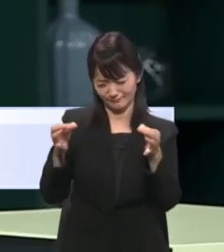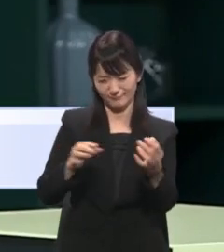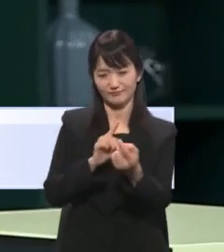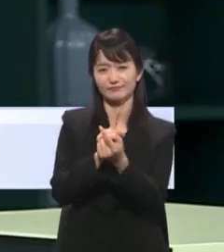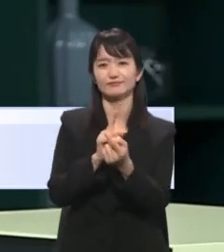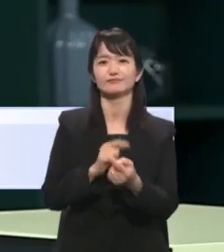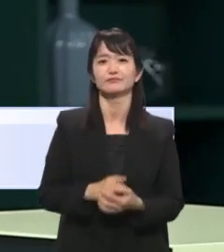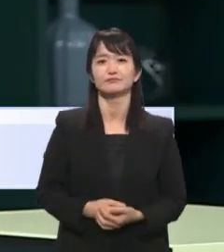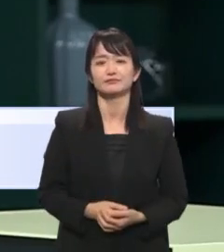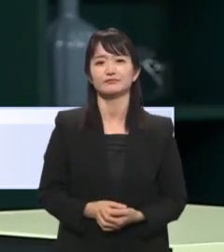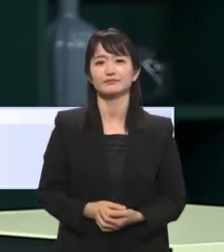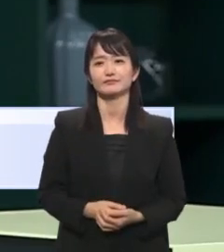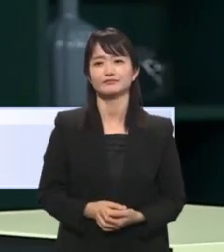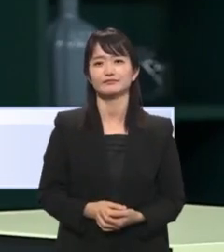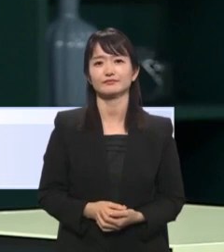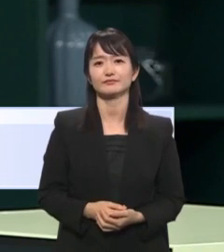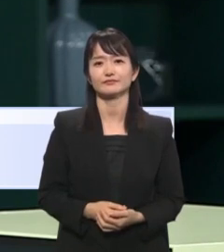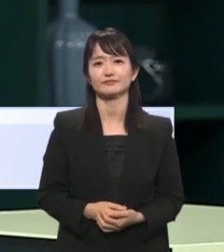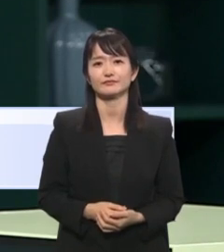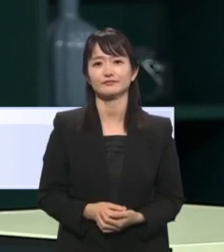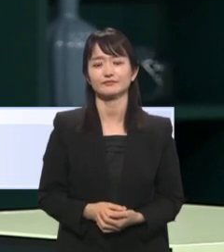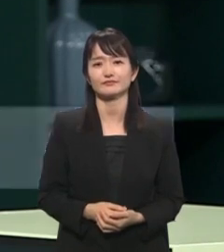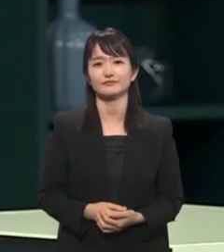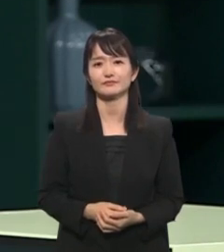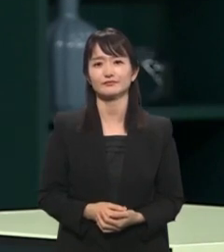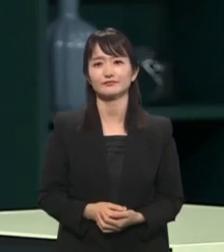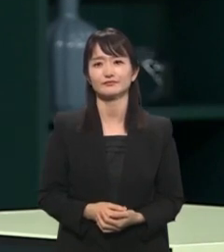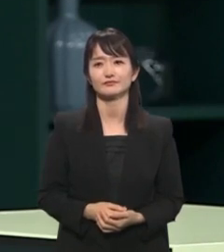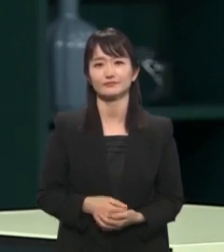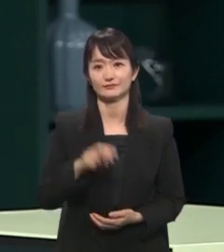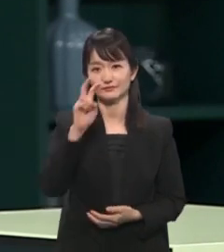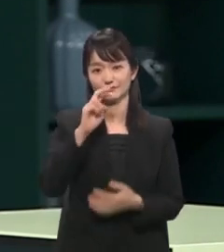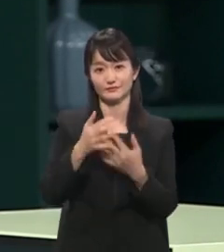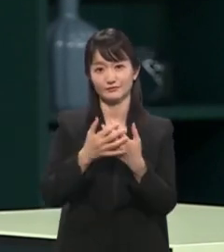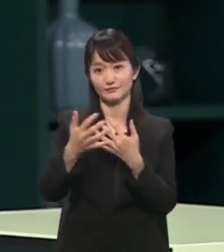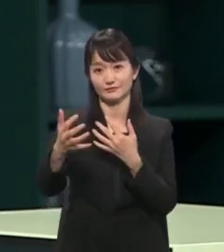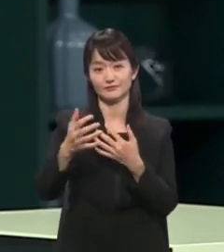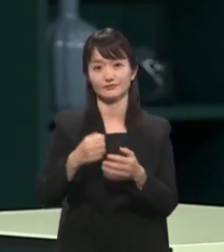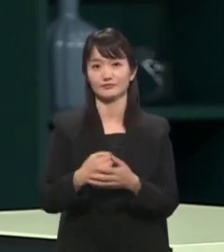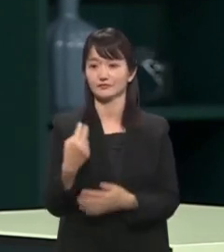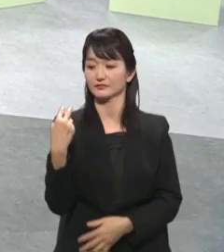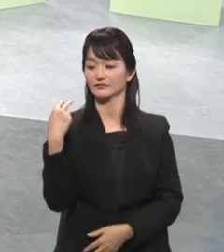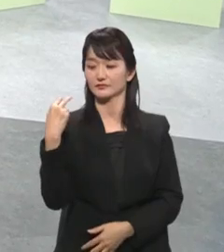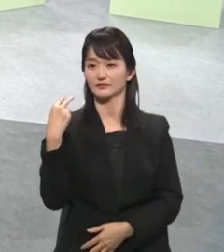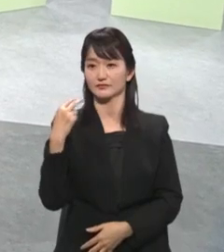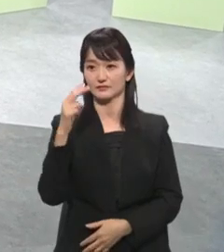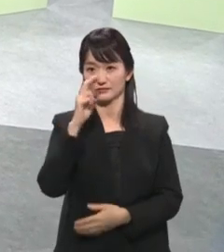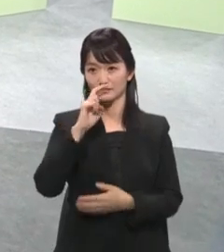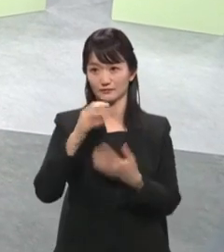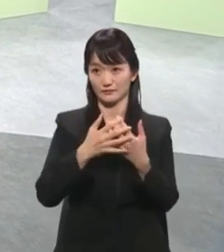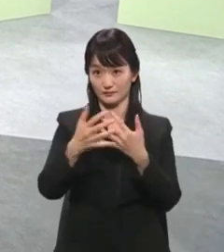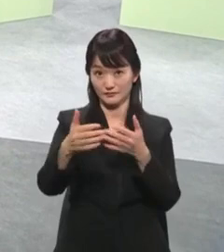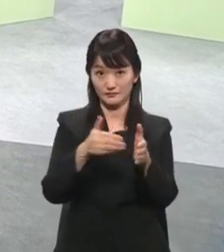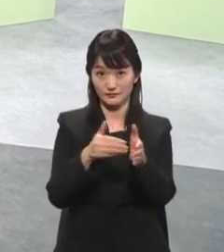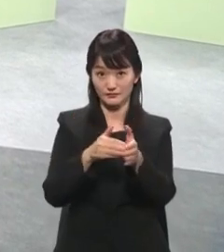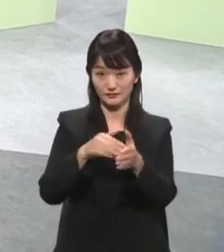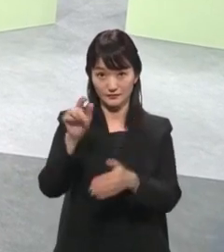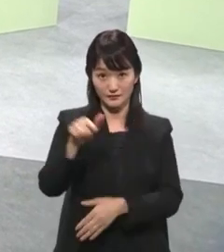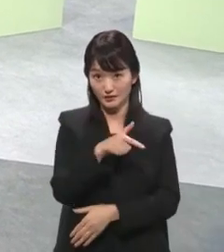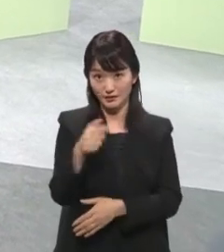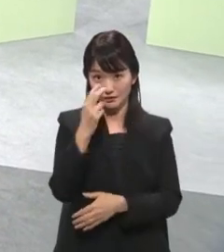공연 말씀하셨는데, 그 바로 그제 이틀, 네, 전에 끝난 공연이에요. 딱, 네, 하루 공연을 하셨는데,